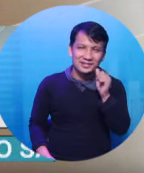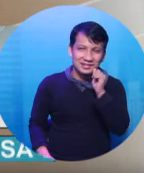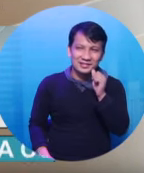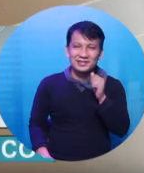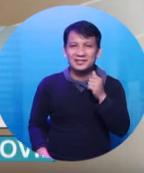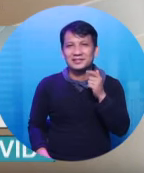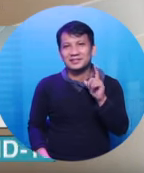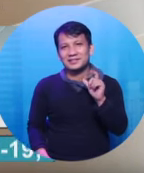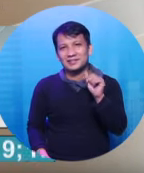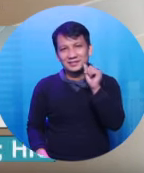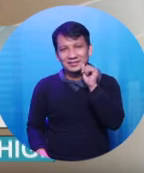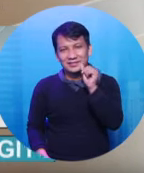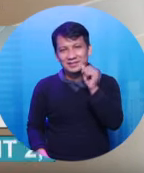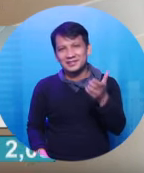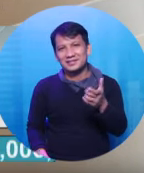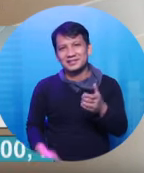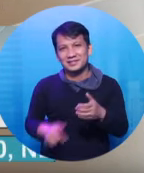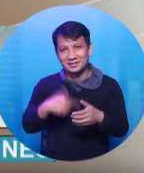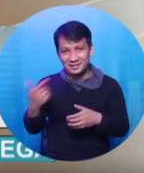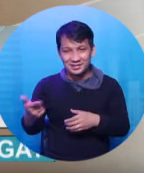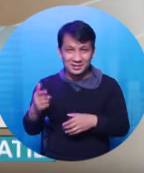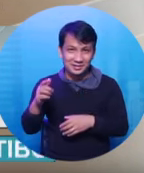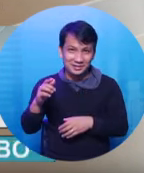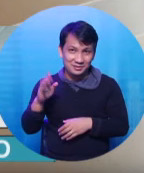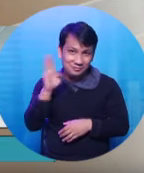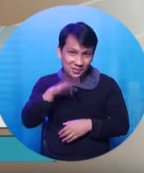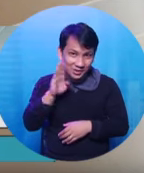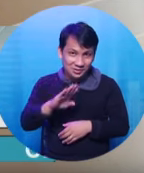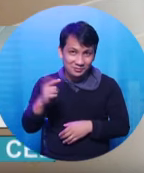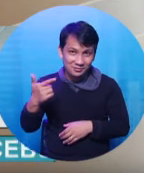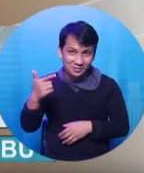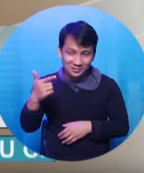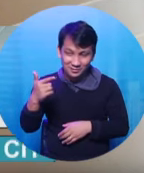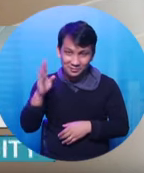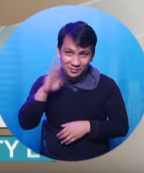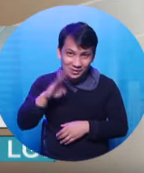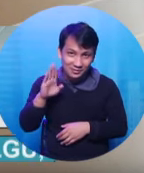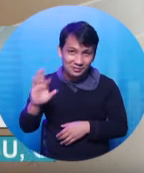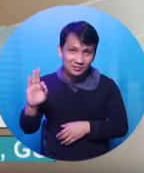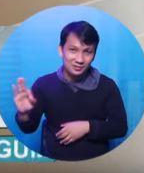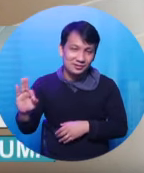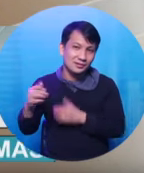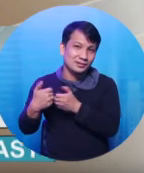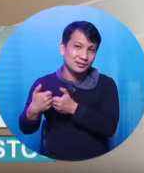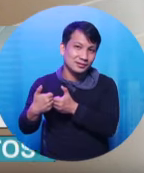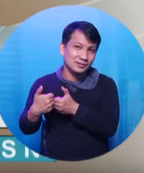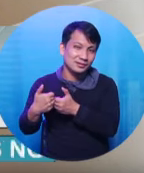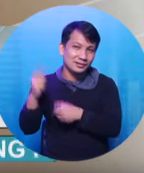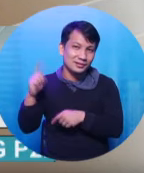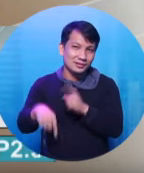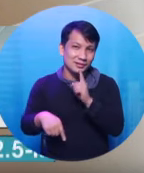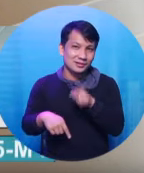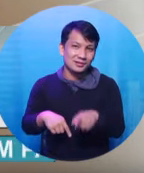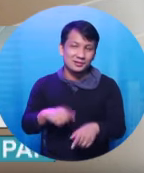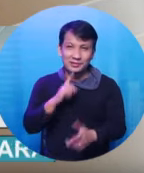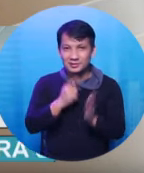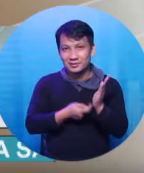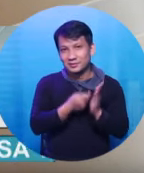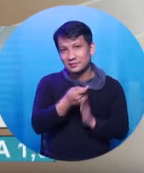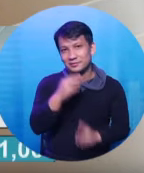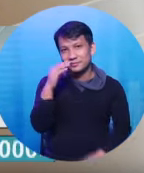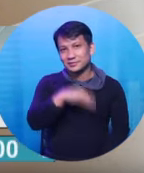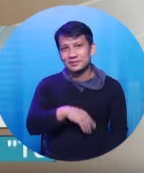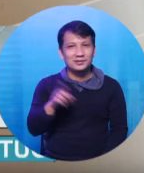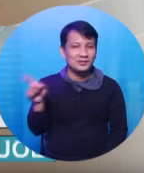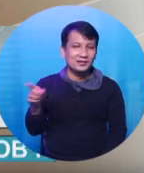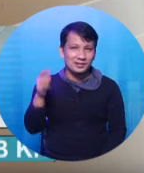Angelica. Po. Kapatid niya, kinarelasyon mo at nahuli ka sa akto. Nako. Hindi po yan totoo sir, na may naano niya,